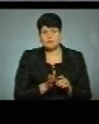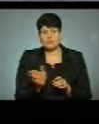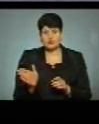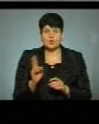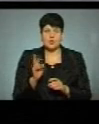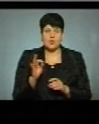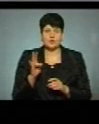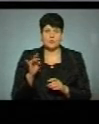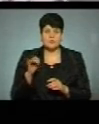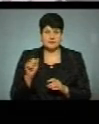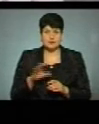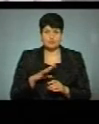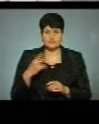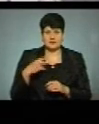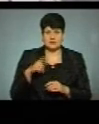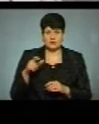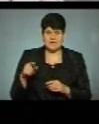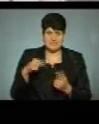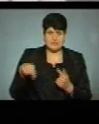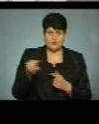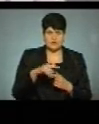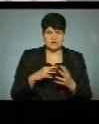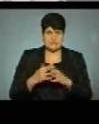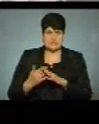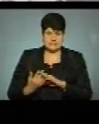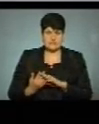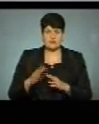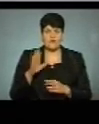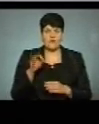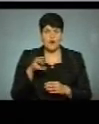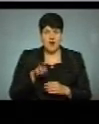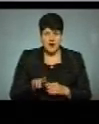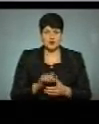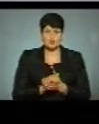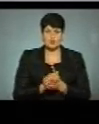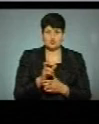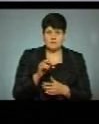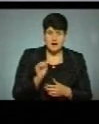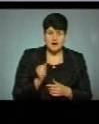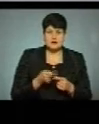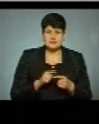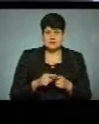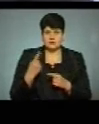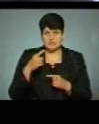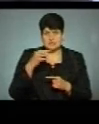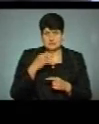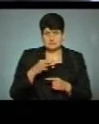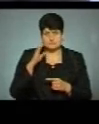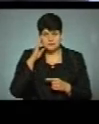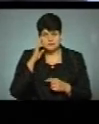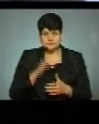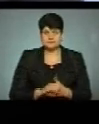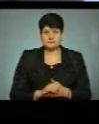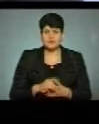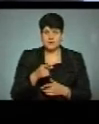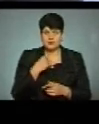Теребовлянського району було близько 20 людей з навколишніх населених пунктів Волі та Дружби. Про це повідомив один з них – житель селища Воля Ігор Пасєка.